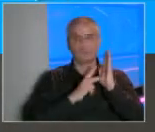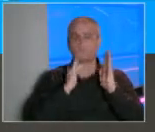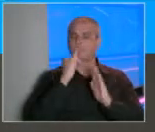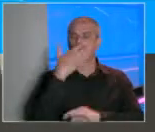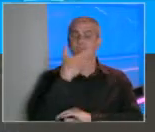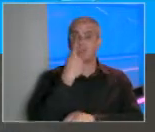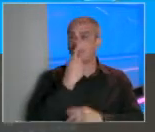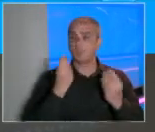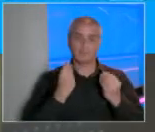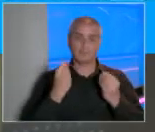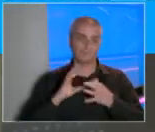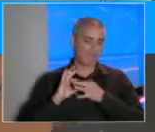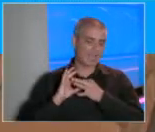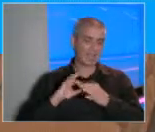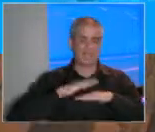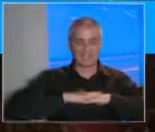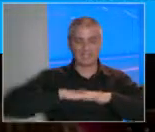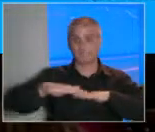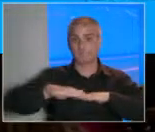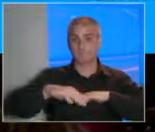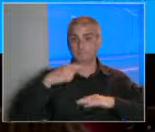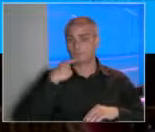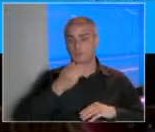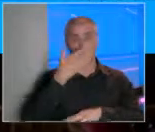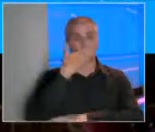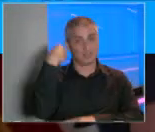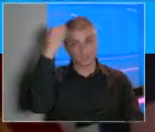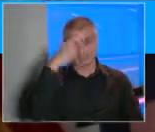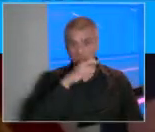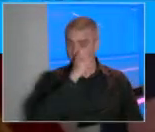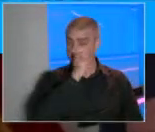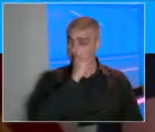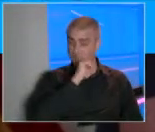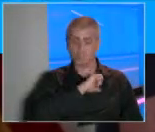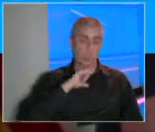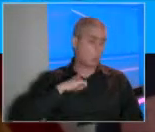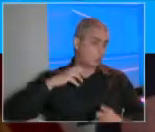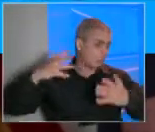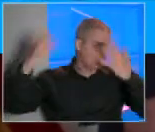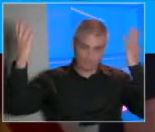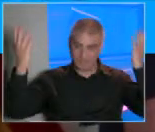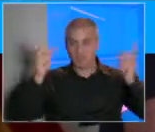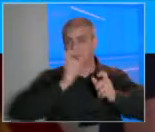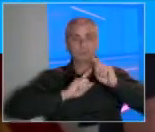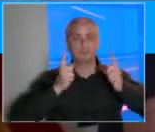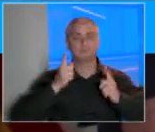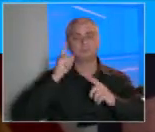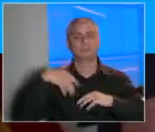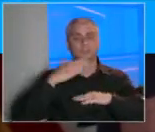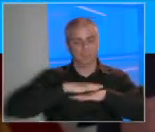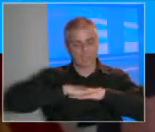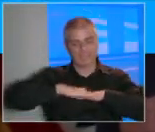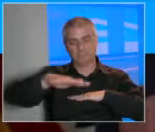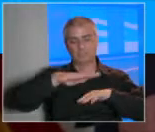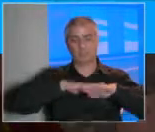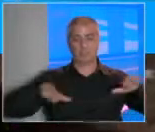מדינה. אחד מהדברים זה רצף טריטוריאלי. כלומר, המדינה הפלסטינית, האוטונומיה, יקראו לזה אנשים אחרים, צריכה שיהיה לה איזשהו